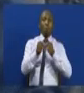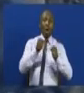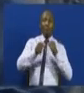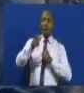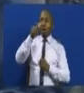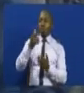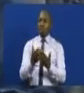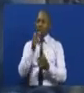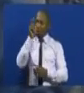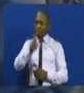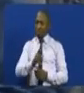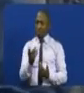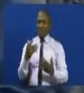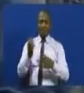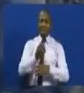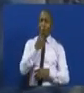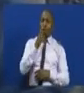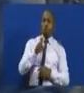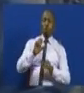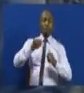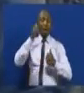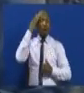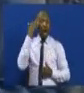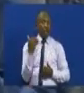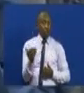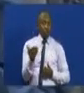kwamba labda ameshapata wadudu ila hajijui.